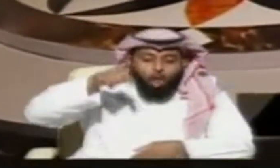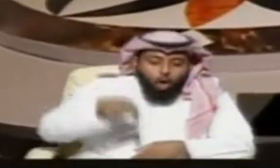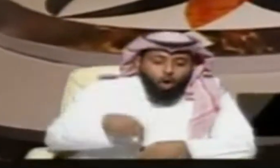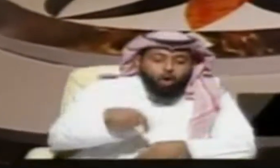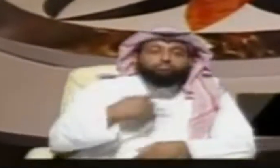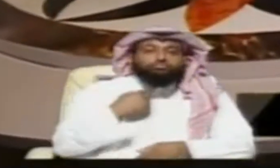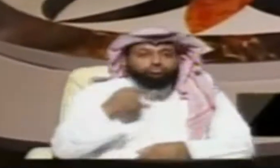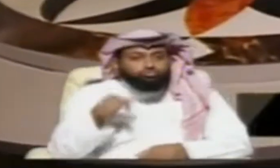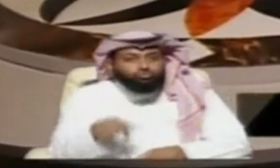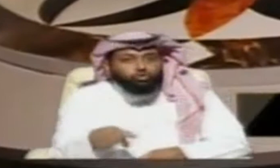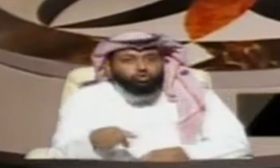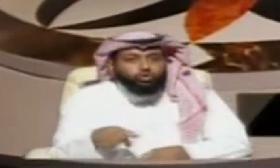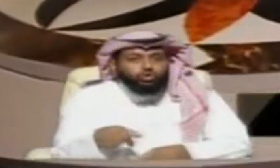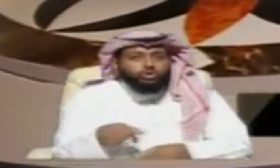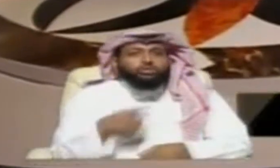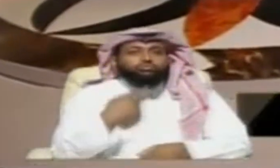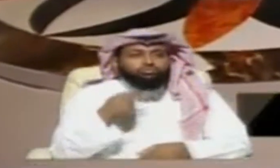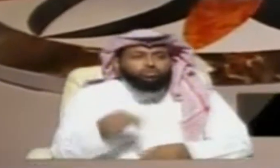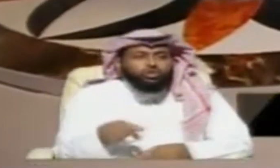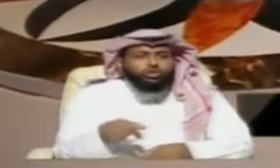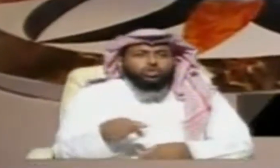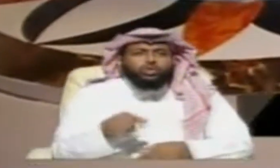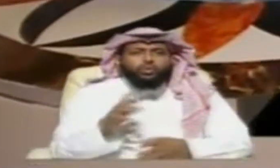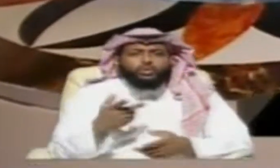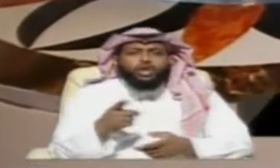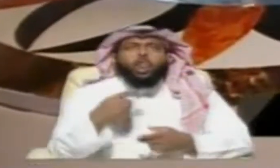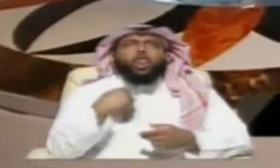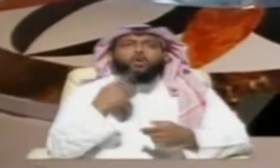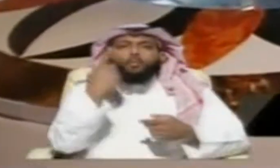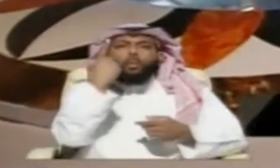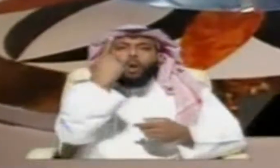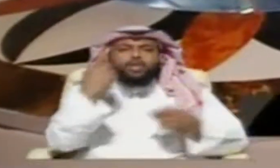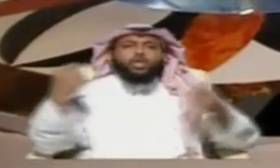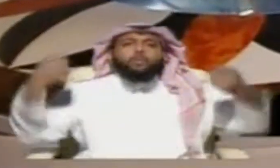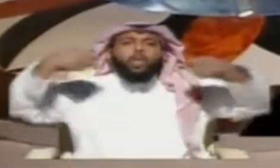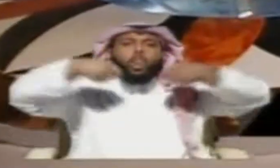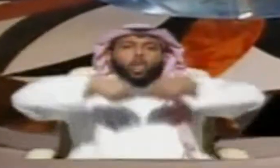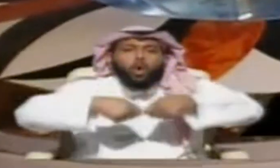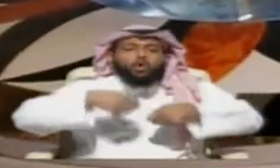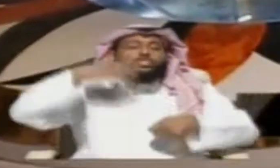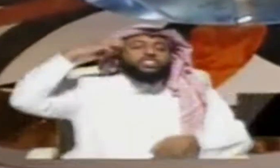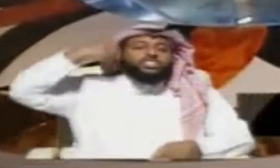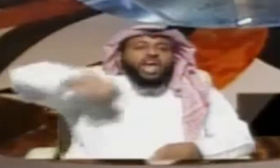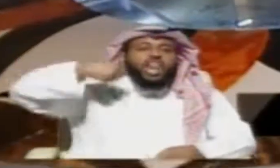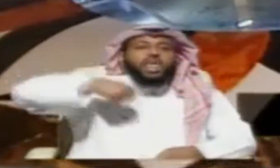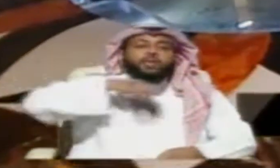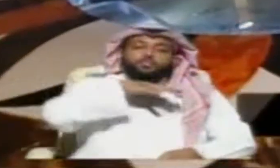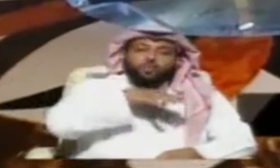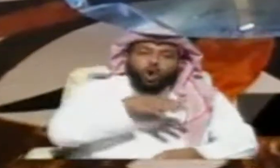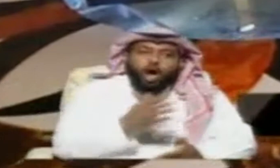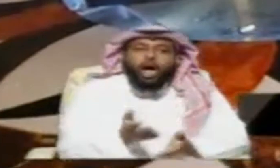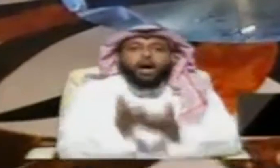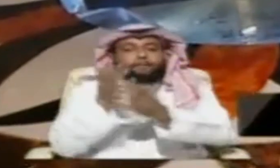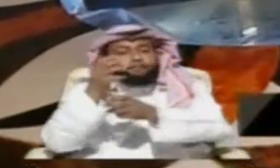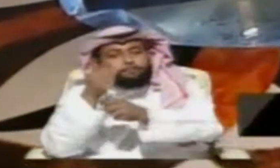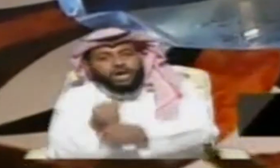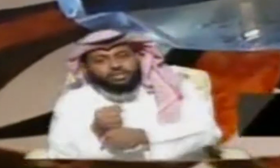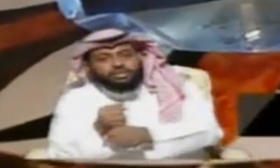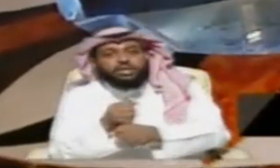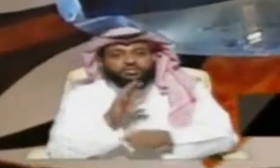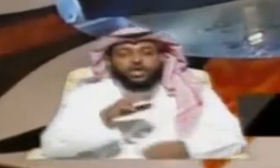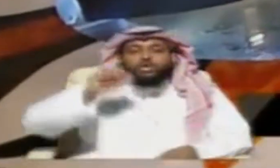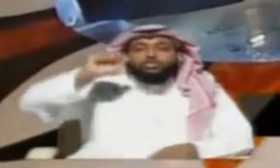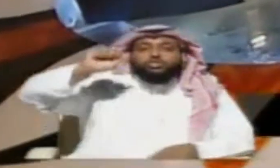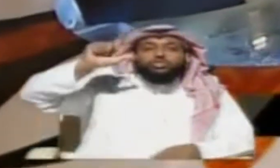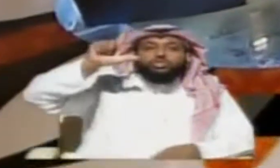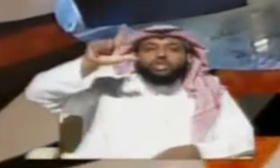نجمع 1,000,000 صلاة للنبي صلى الله عليه وسلم، وأنت أيضا أرسل لأصدقائك صلوا على